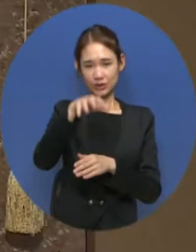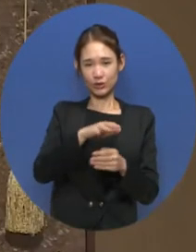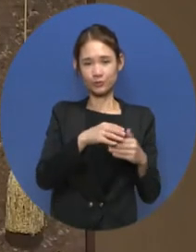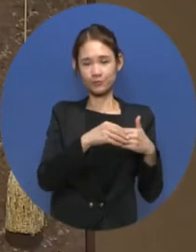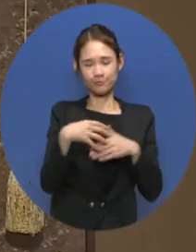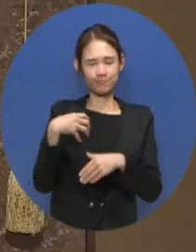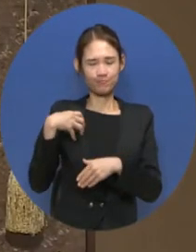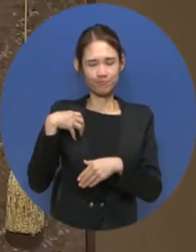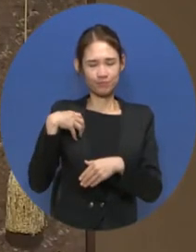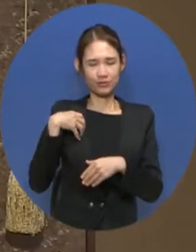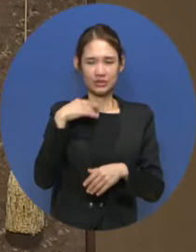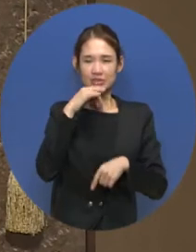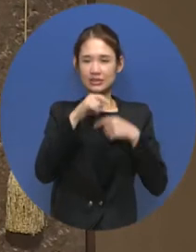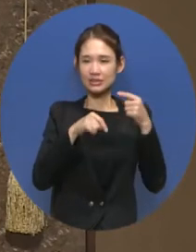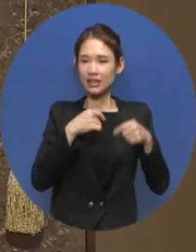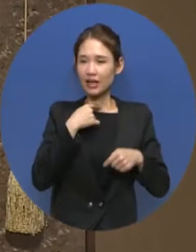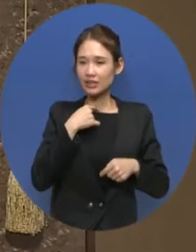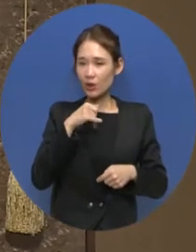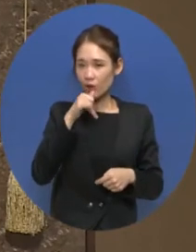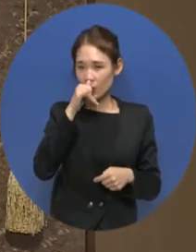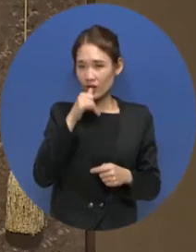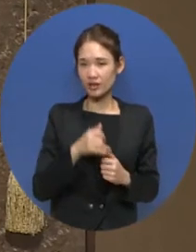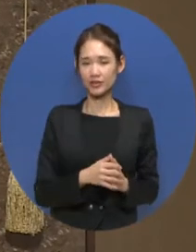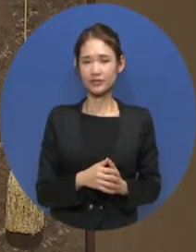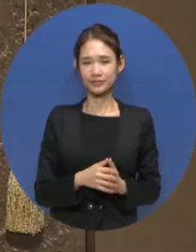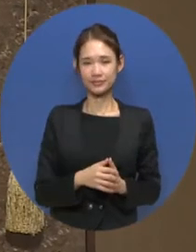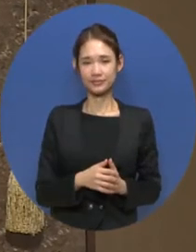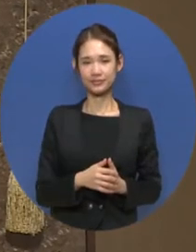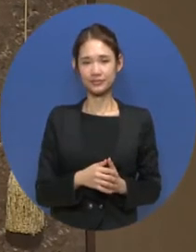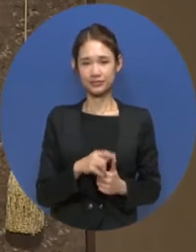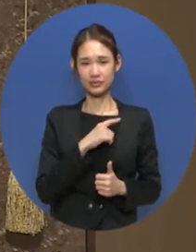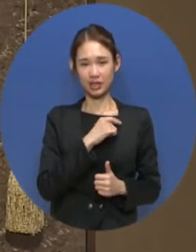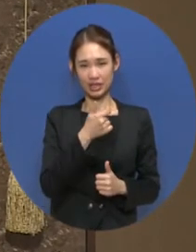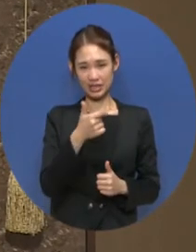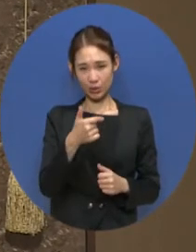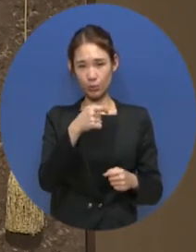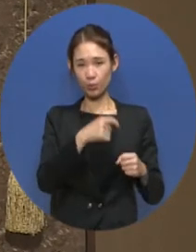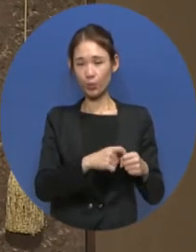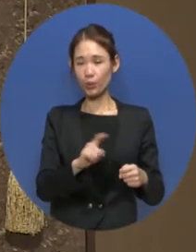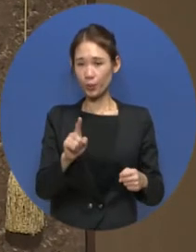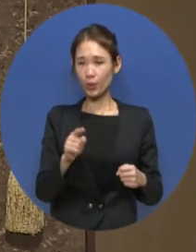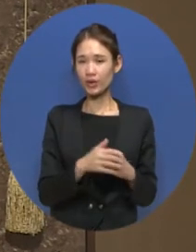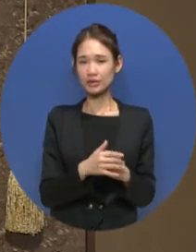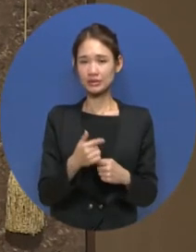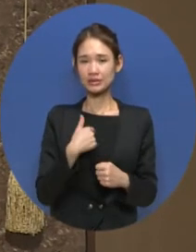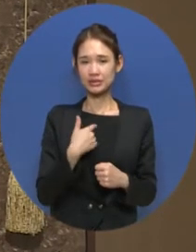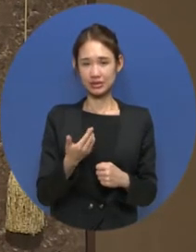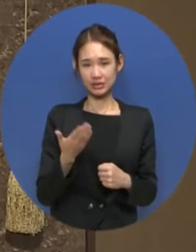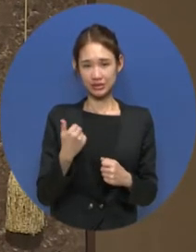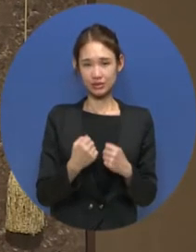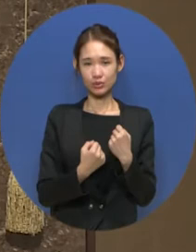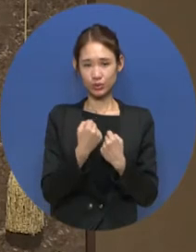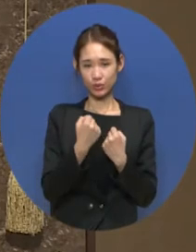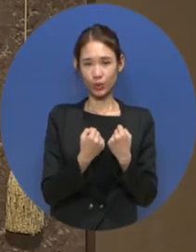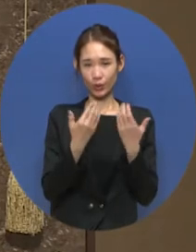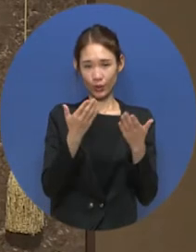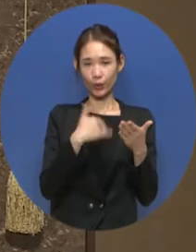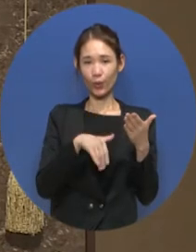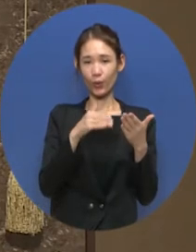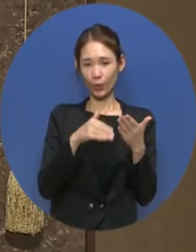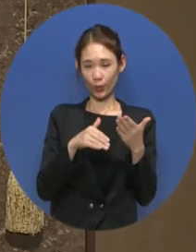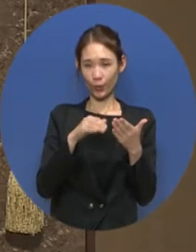해서 실시를 했었는데요. 가장 큰 목적은 지금 아까 이제 제가 공공으로